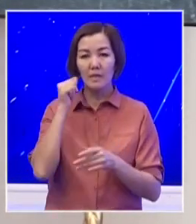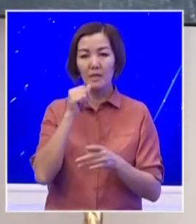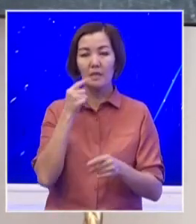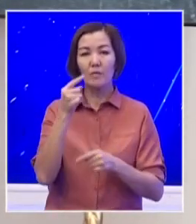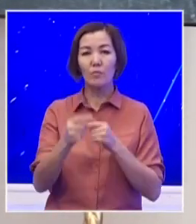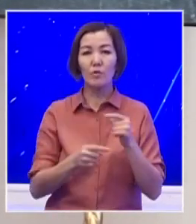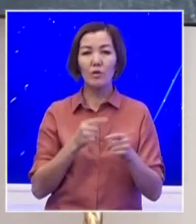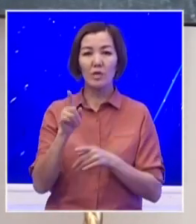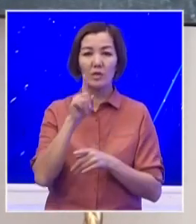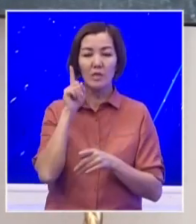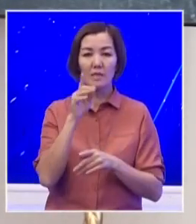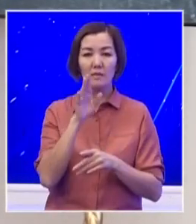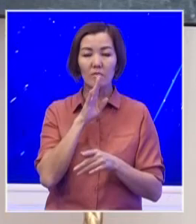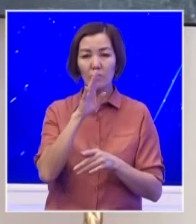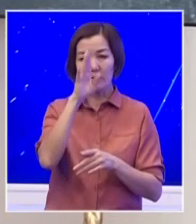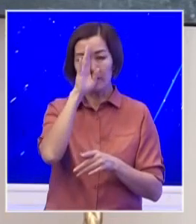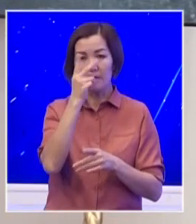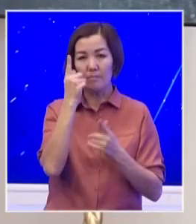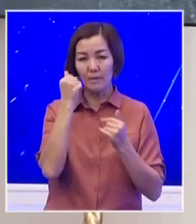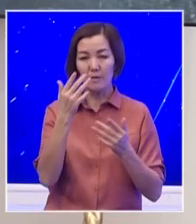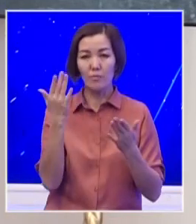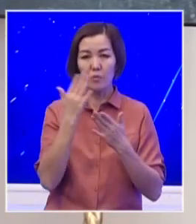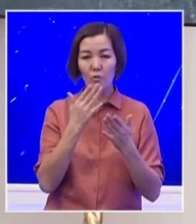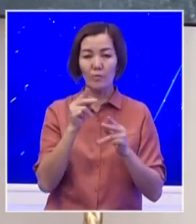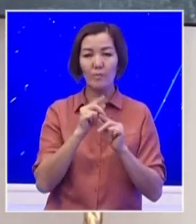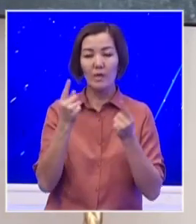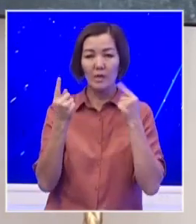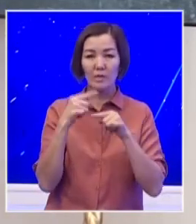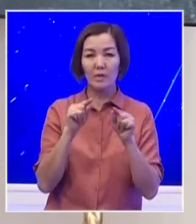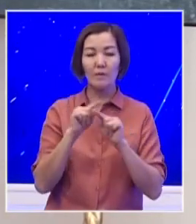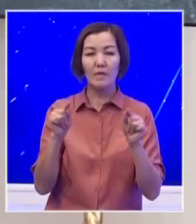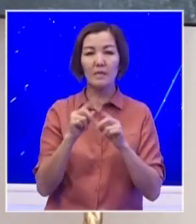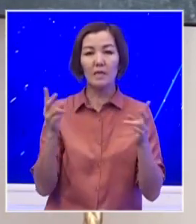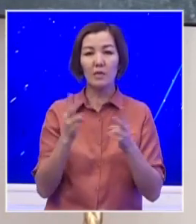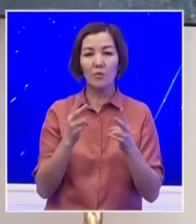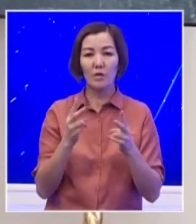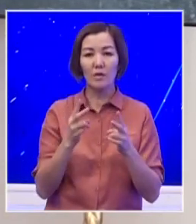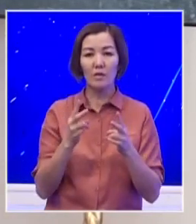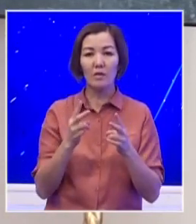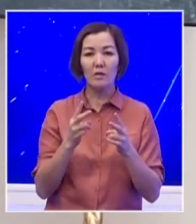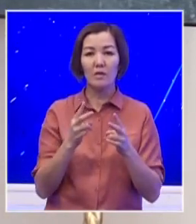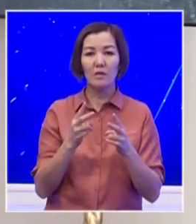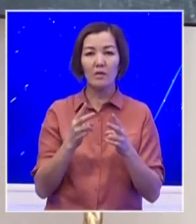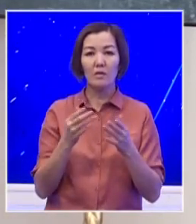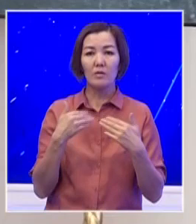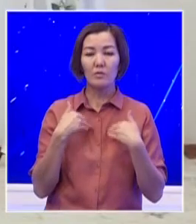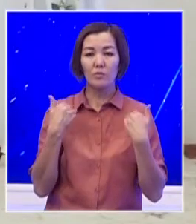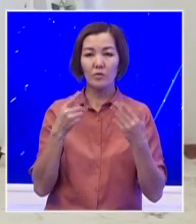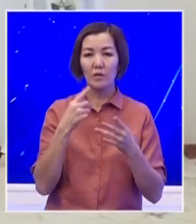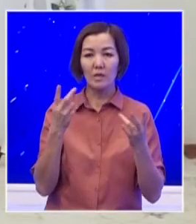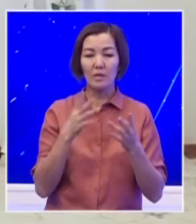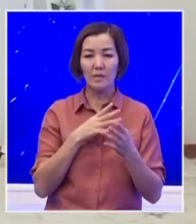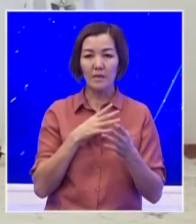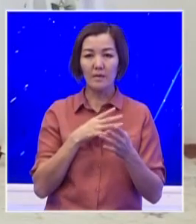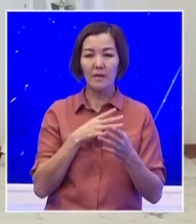болашақ ұрпақ сіздерді біліп, шығармаларыңды насихаттайтын, өзің елің өзің ауылың ғой деген түсіністі тастадым.